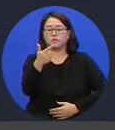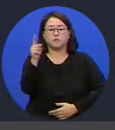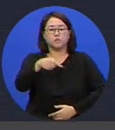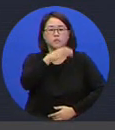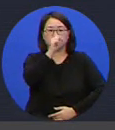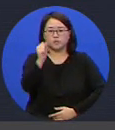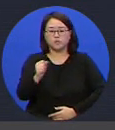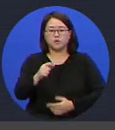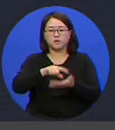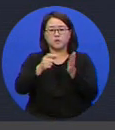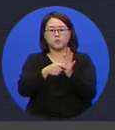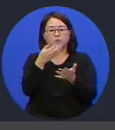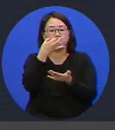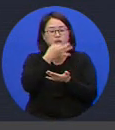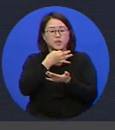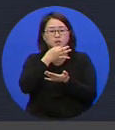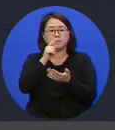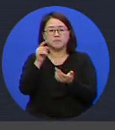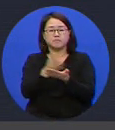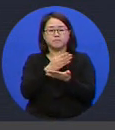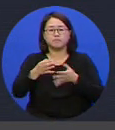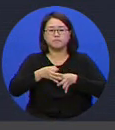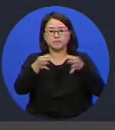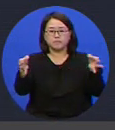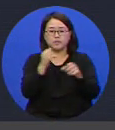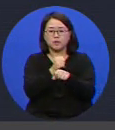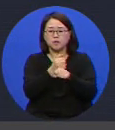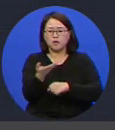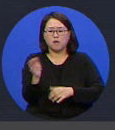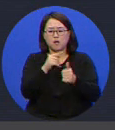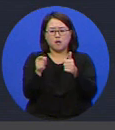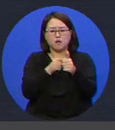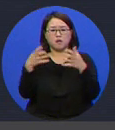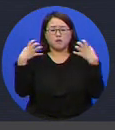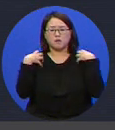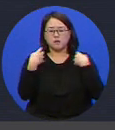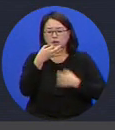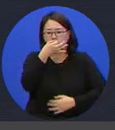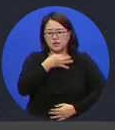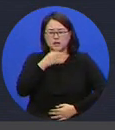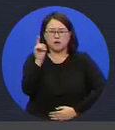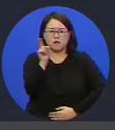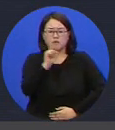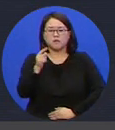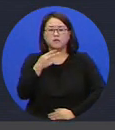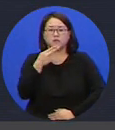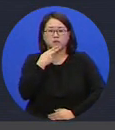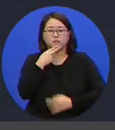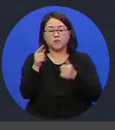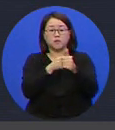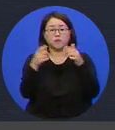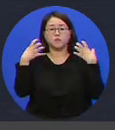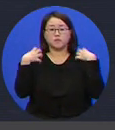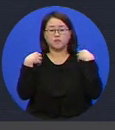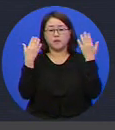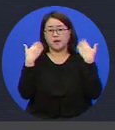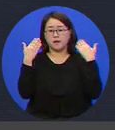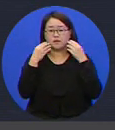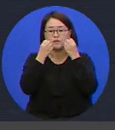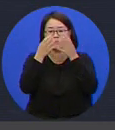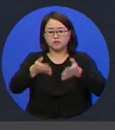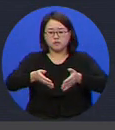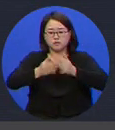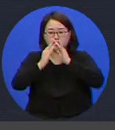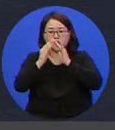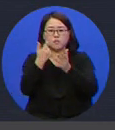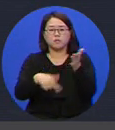배분됩니다. 반면 택지개발에 따른 교육청의 이익은 전혀 없습니다. 교육청은 학교 신설에 보통 300억